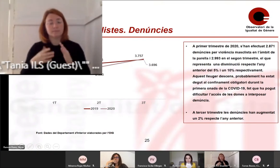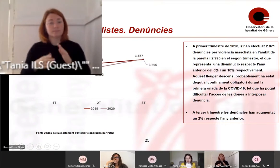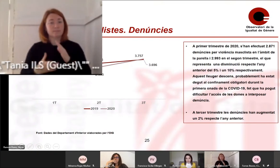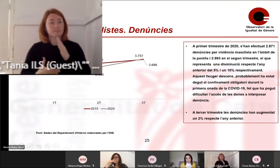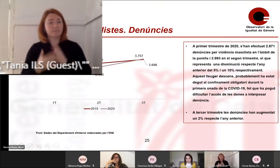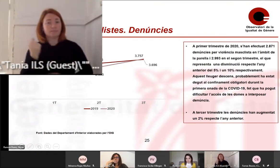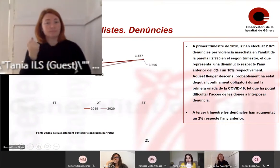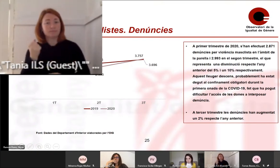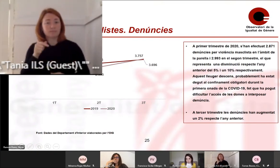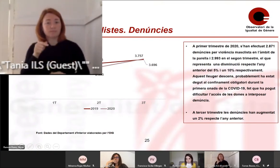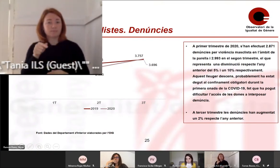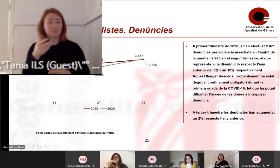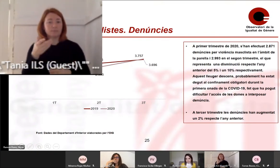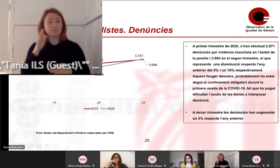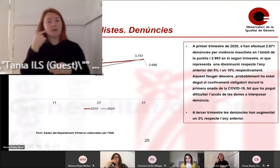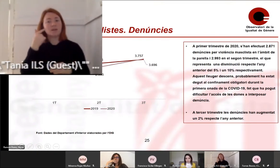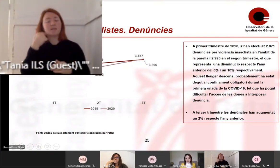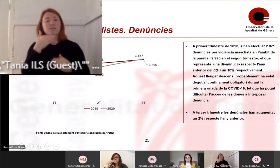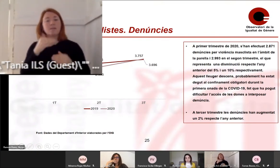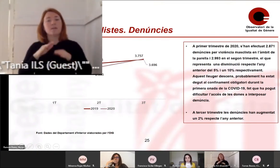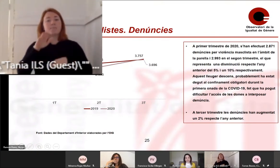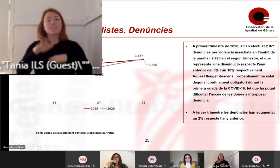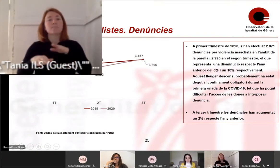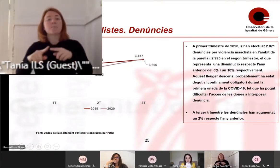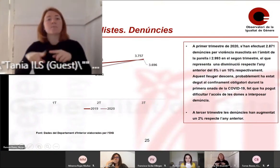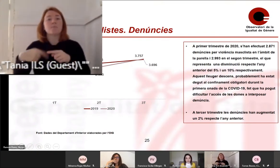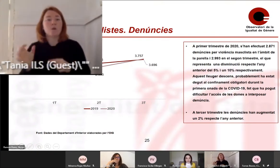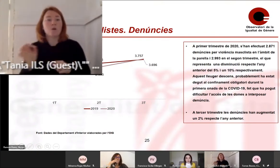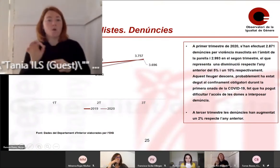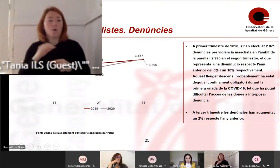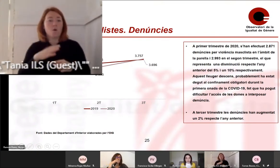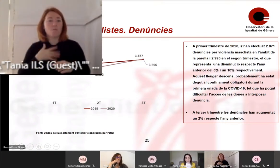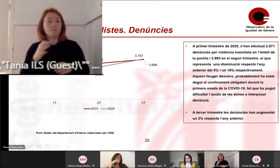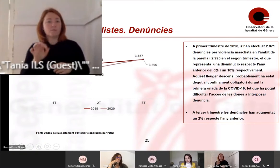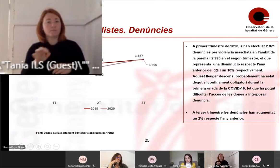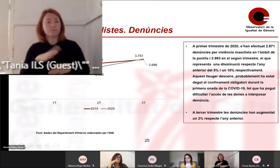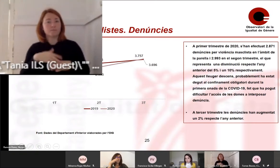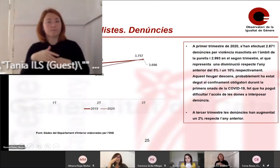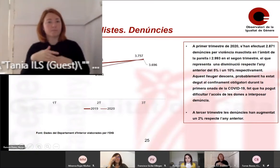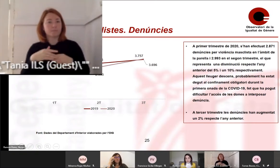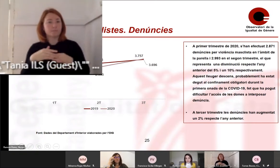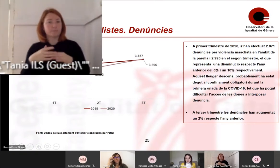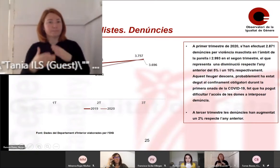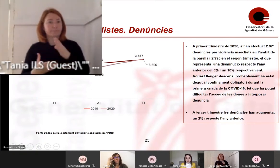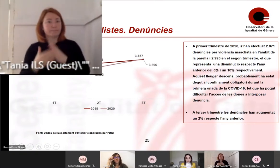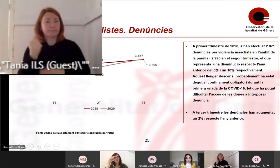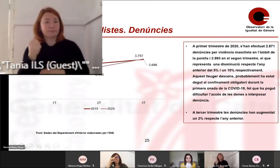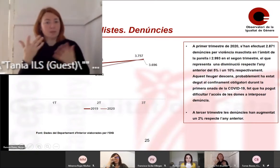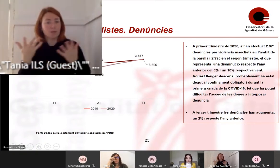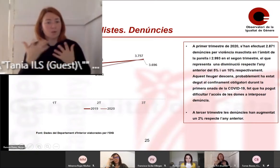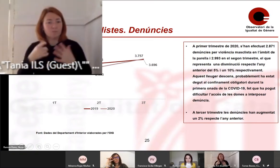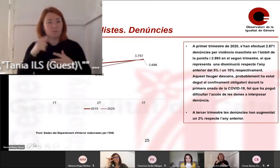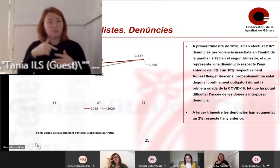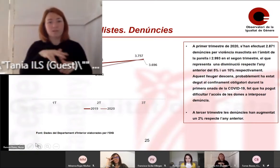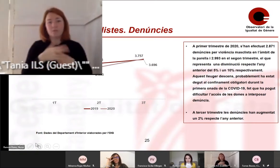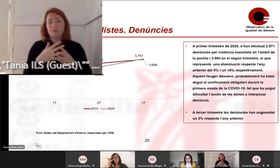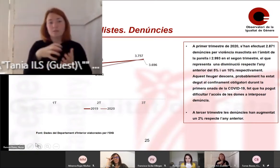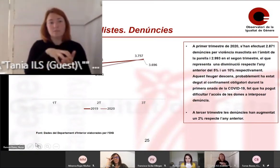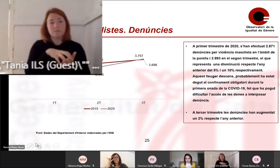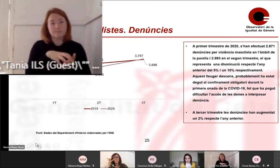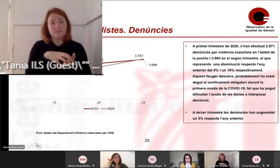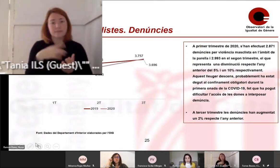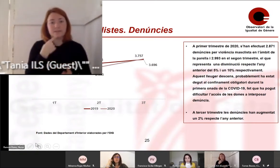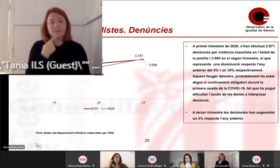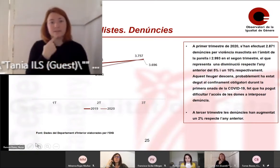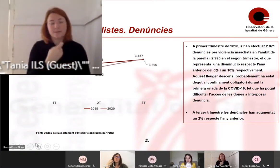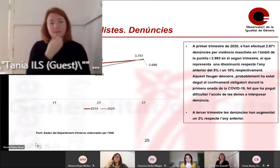els pròxims passos a seguir o les possibilitats, diguem, de sortida, i aquesta situació d'incertesa doncs dificultava